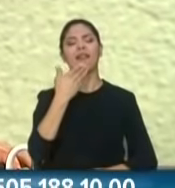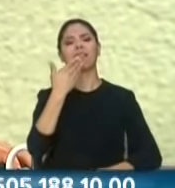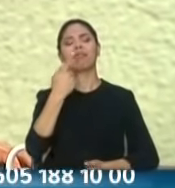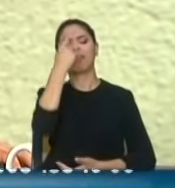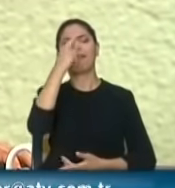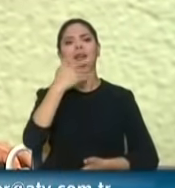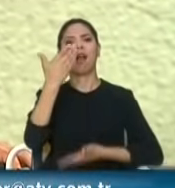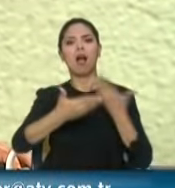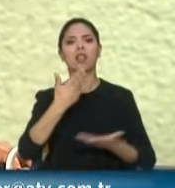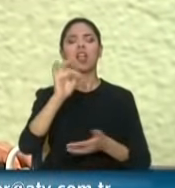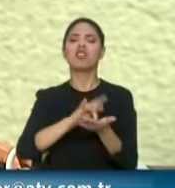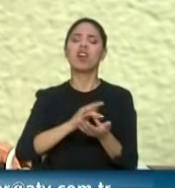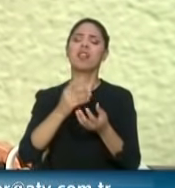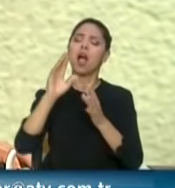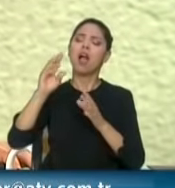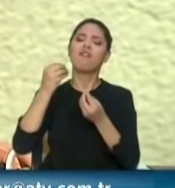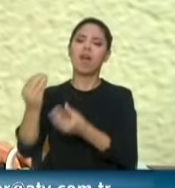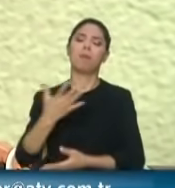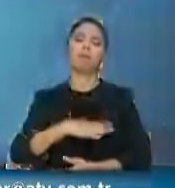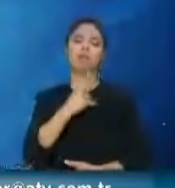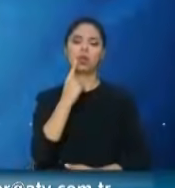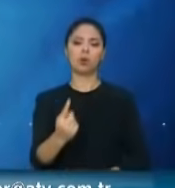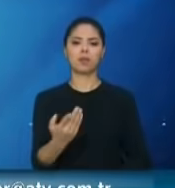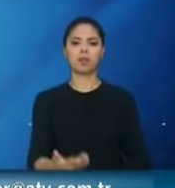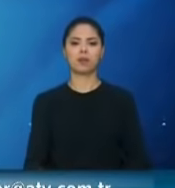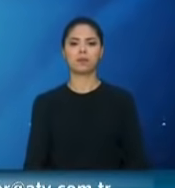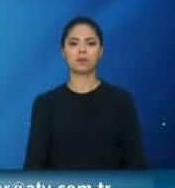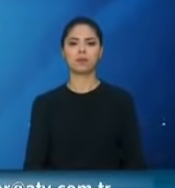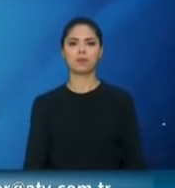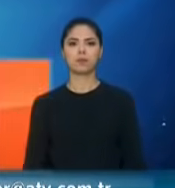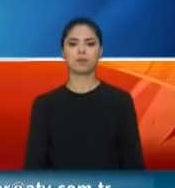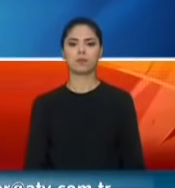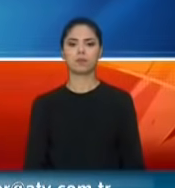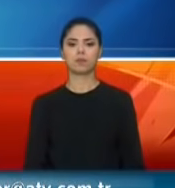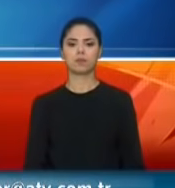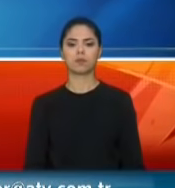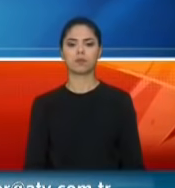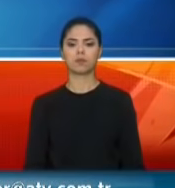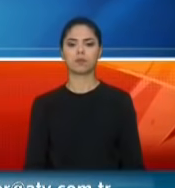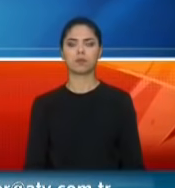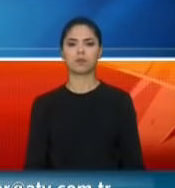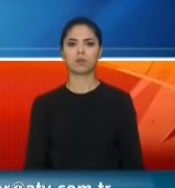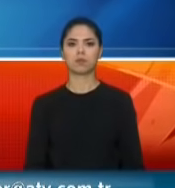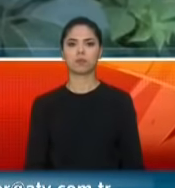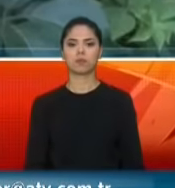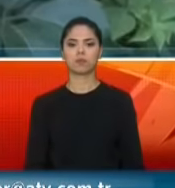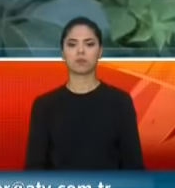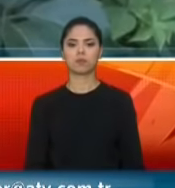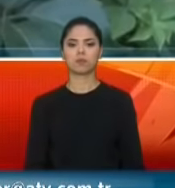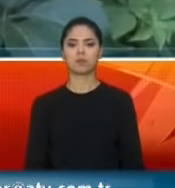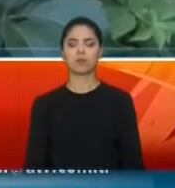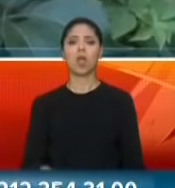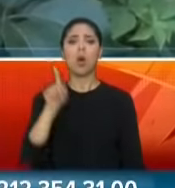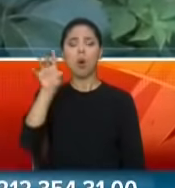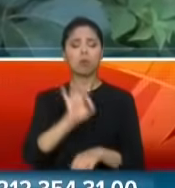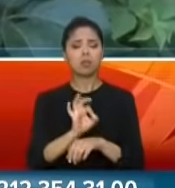anlattı. Cezasını bulmasını istiyorum dedi. Sen benim gözyaşlarımı da gördün. O